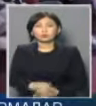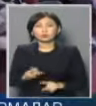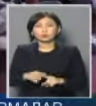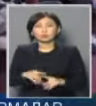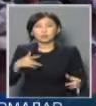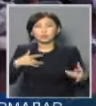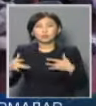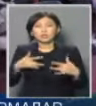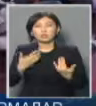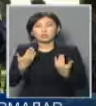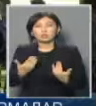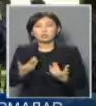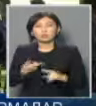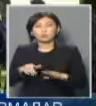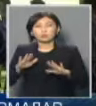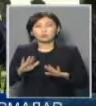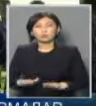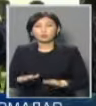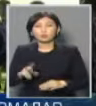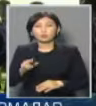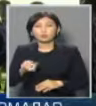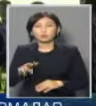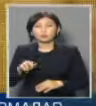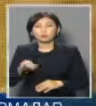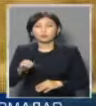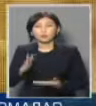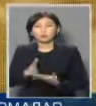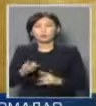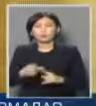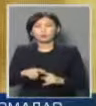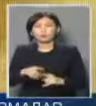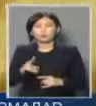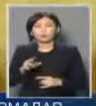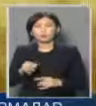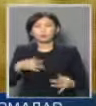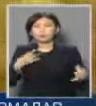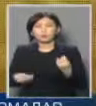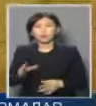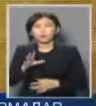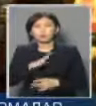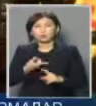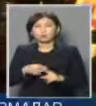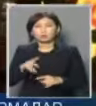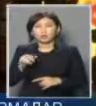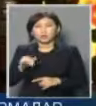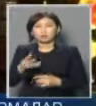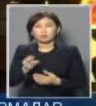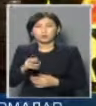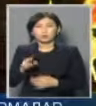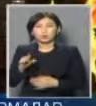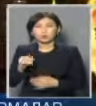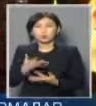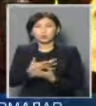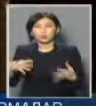Осылайша концерттің бел ортасында жерлесіміз Батыр Махамбет Өтемісұлының жұмыр қылыш күйі ойналды. Аңшының зары, шаңқобыз, әуен